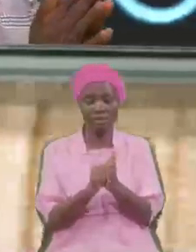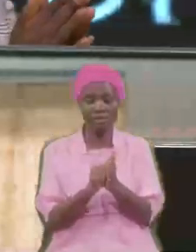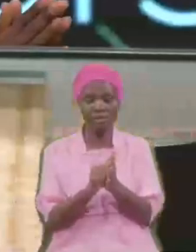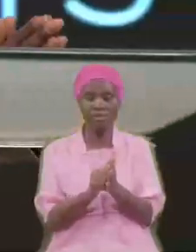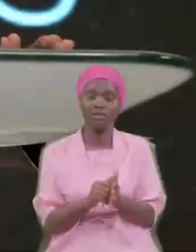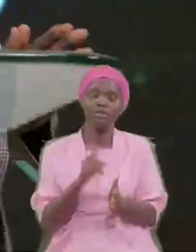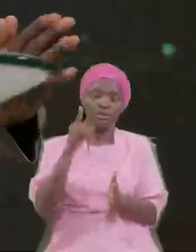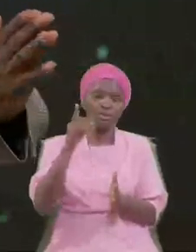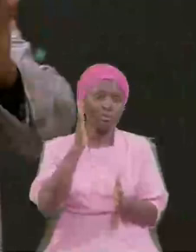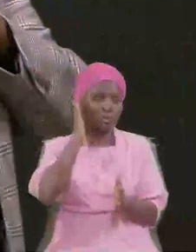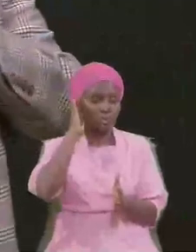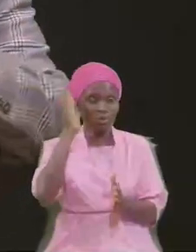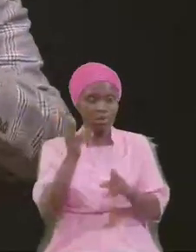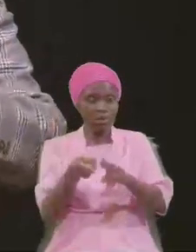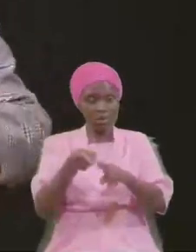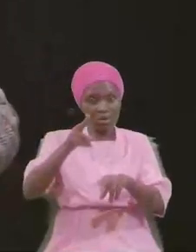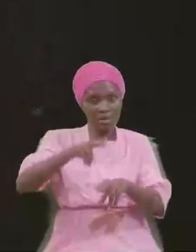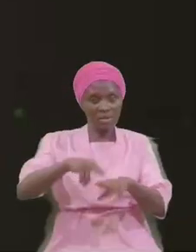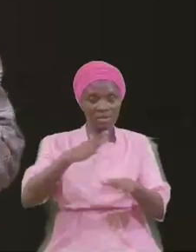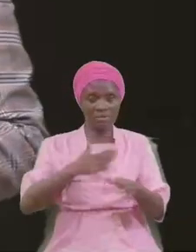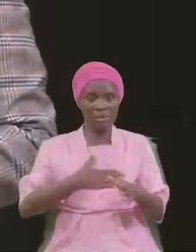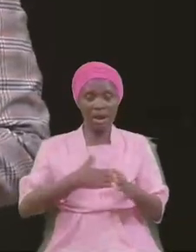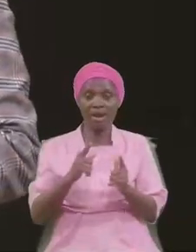relève ma grandeur. Amen.